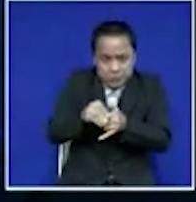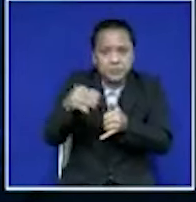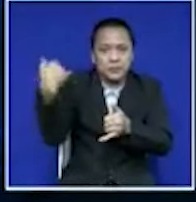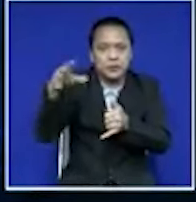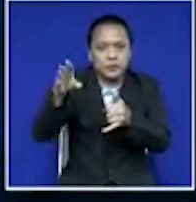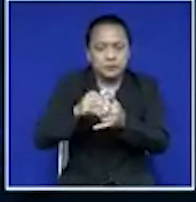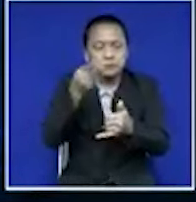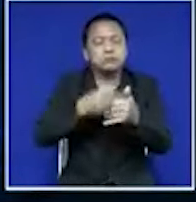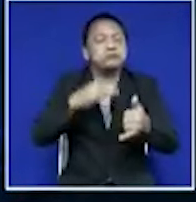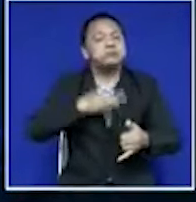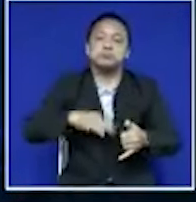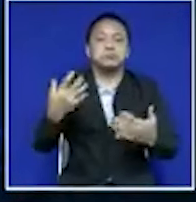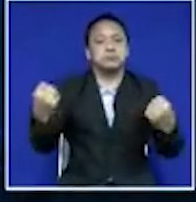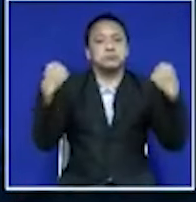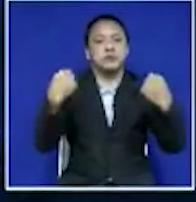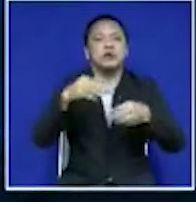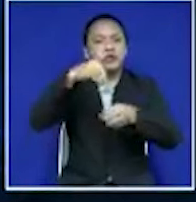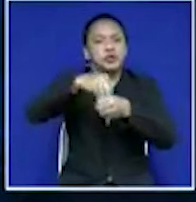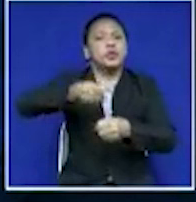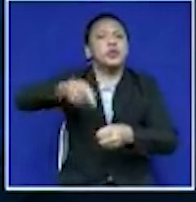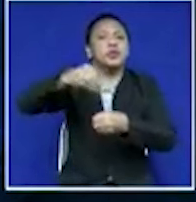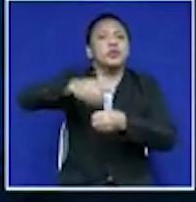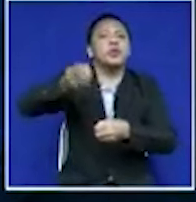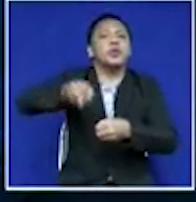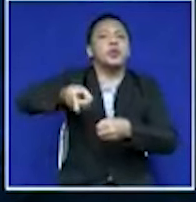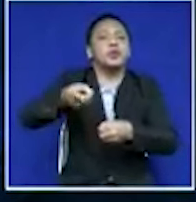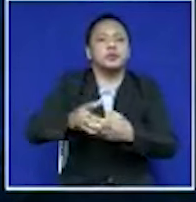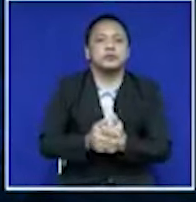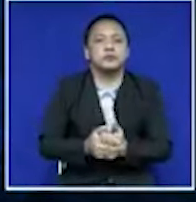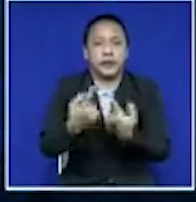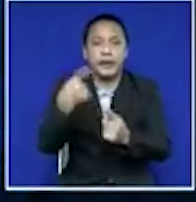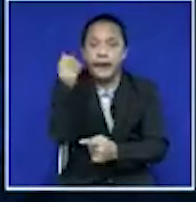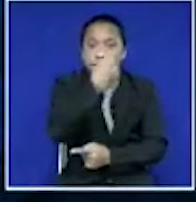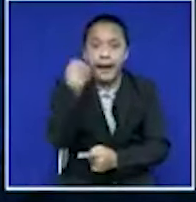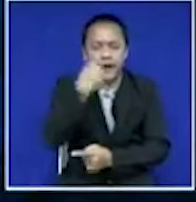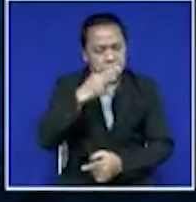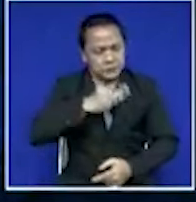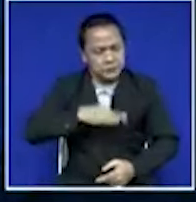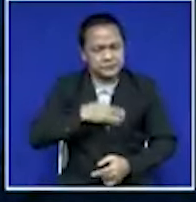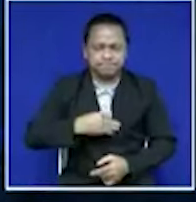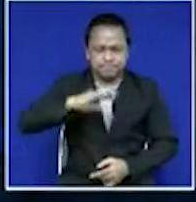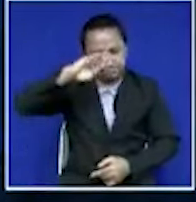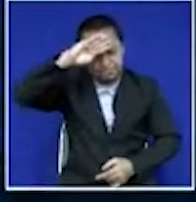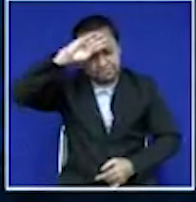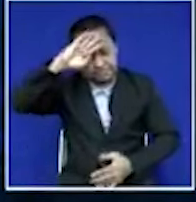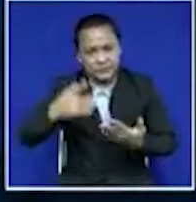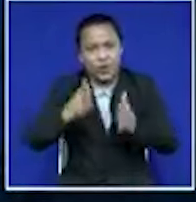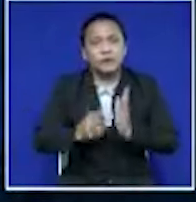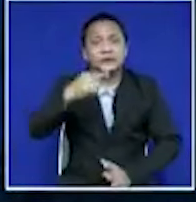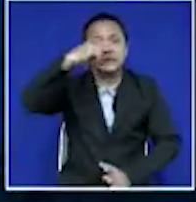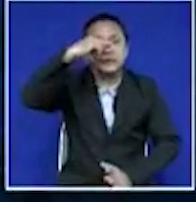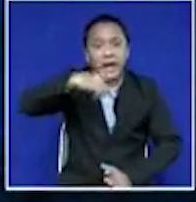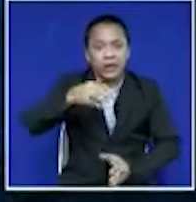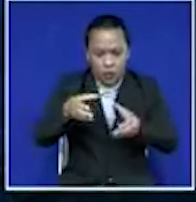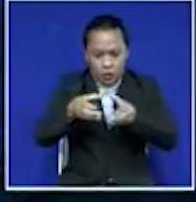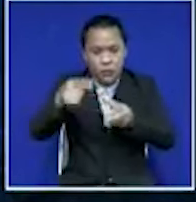ก็ไม่มีอาการซะเป็นส่วนใหญ่ก็ให้เขาอยู่ตรงนั้นนะครับส่วนใครที่มีอาการหรือเป็นคนไทยที่อยู่ในก